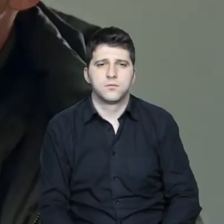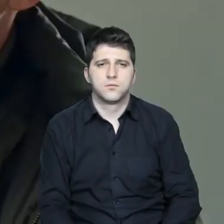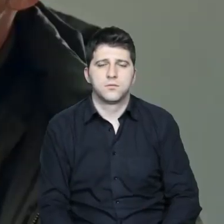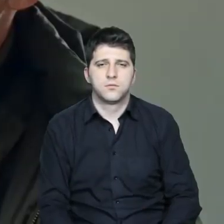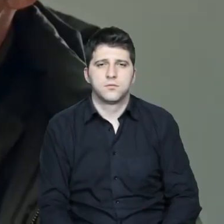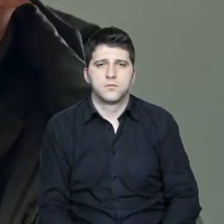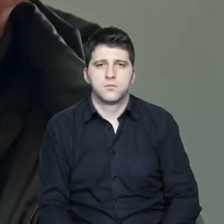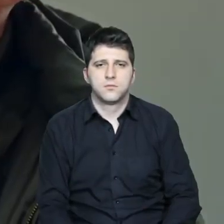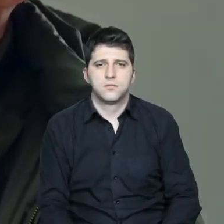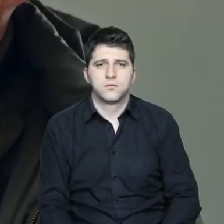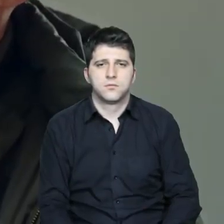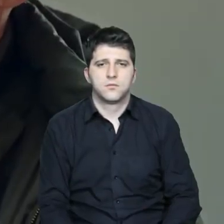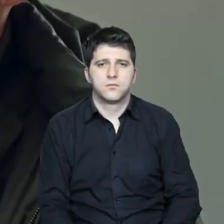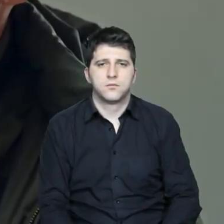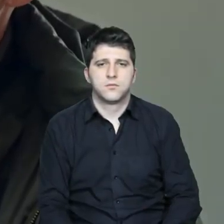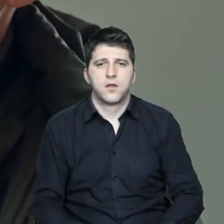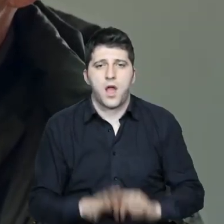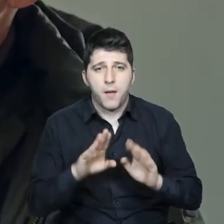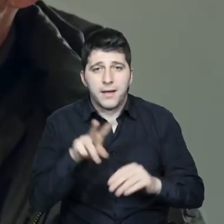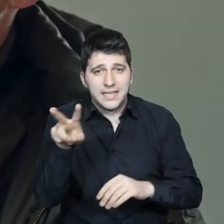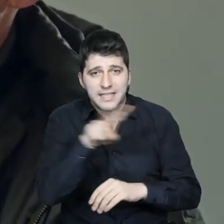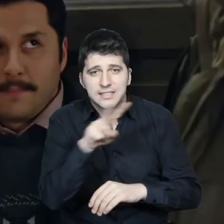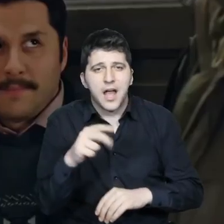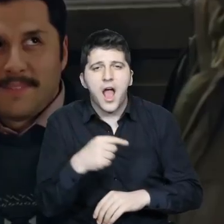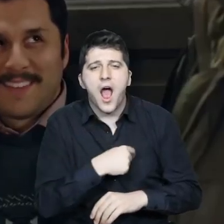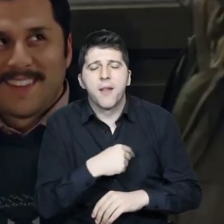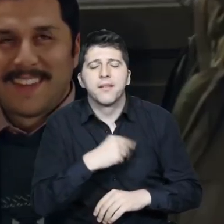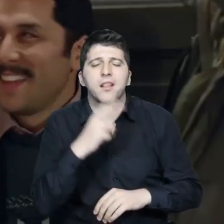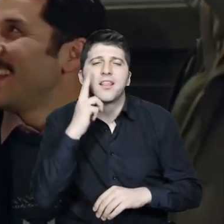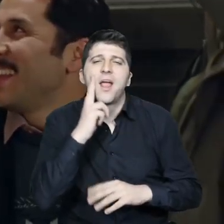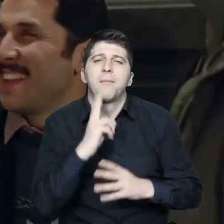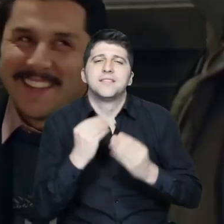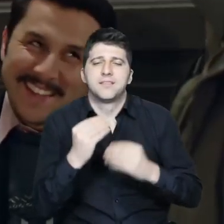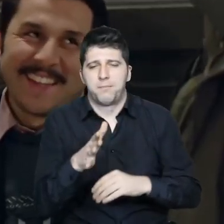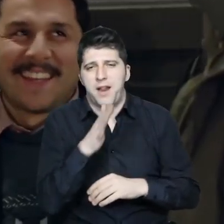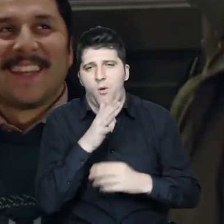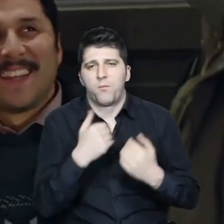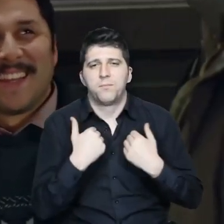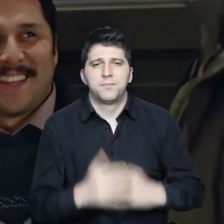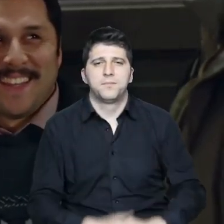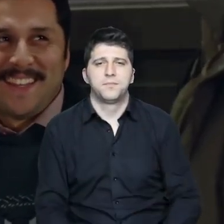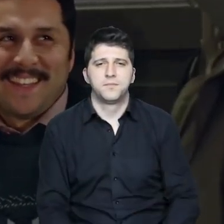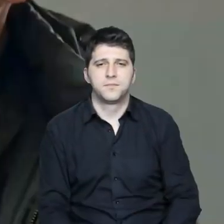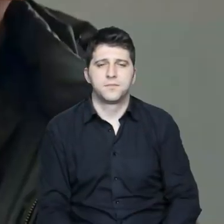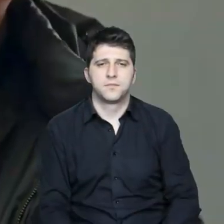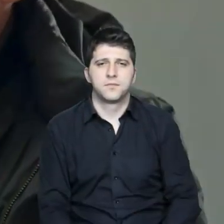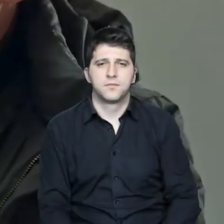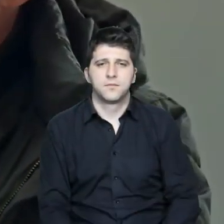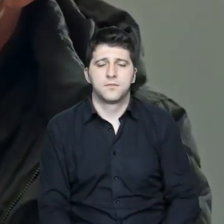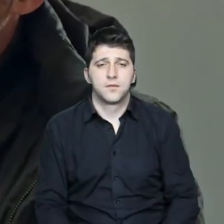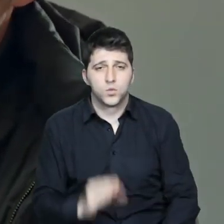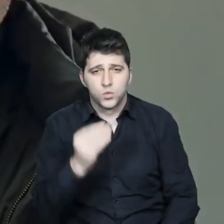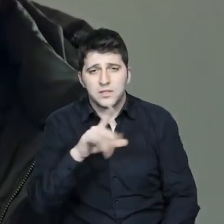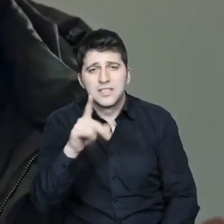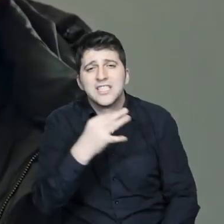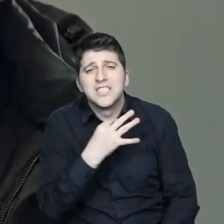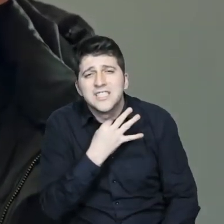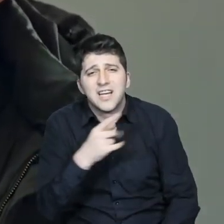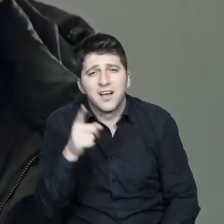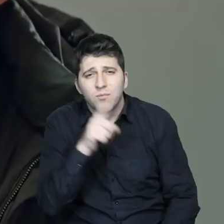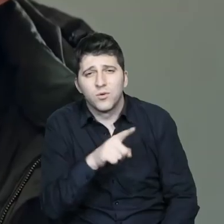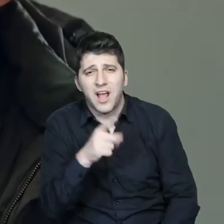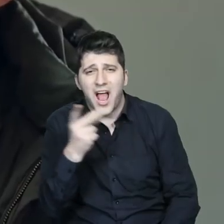Gülümsedi. Ama ikinizin de kalbi tertemiz. Bunu biliyorum. Yalnız çocuklar, sizden rica edeceğim, şu